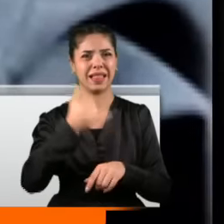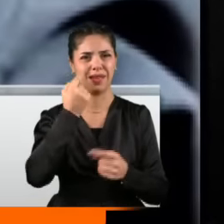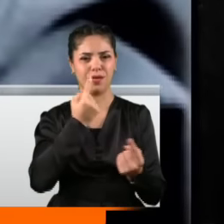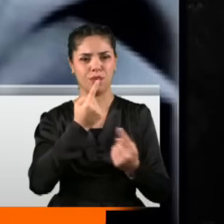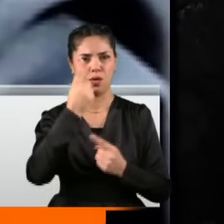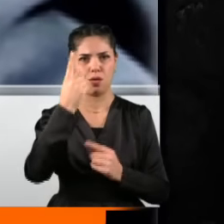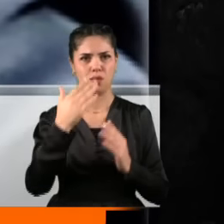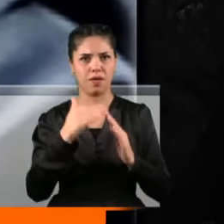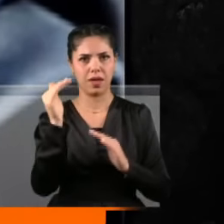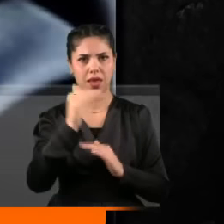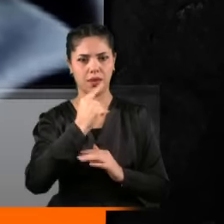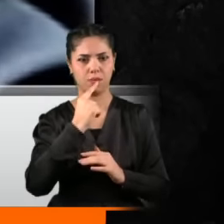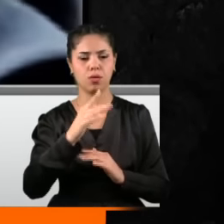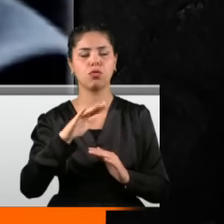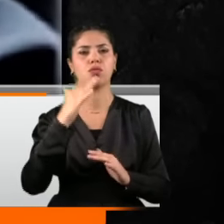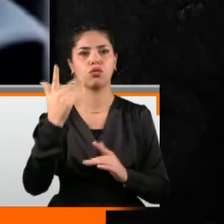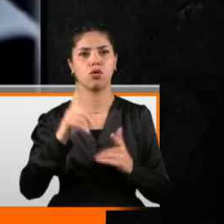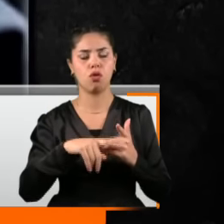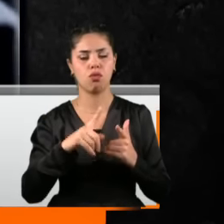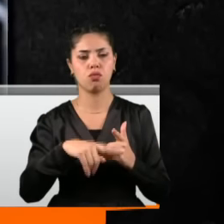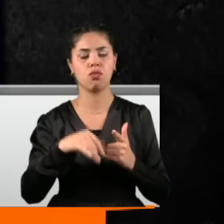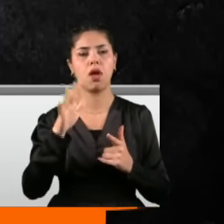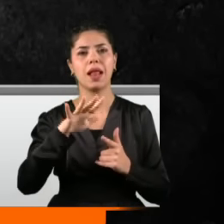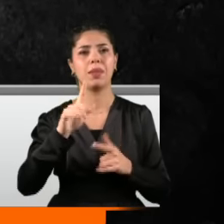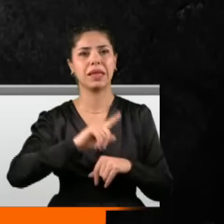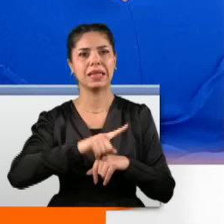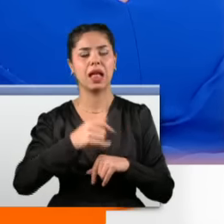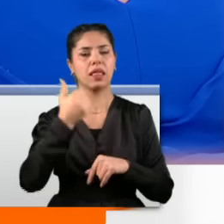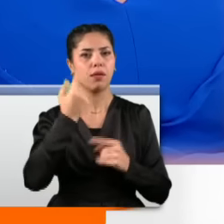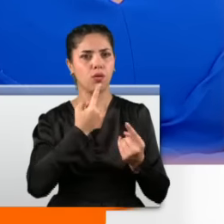eve geliyorum dedi. 55 saniyelik bir telefon konuşmasında